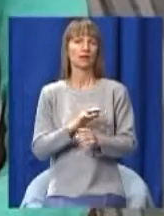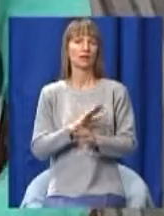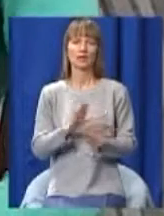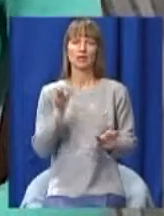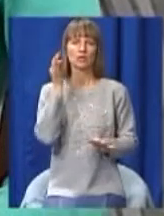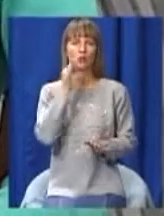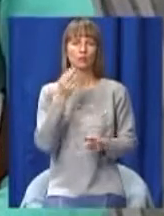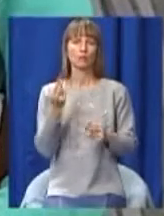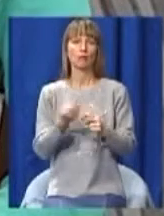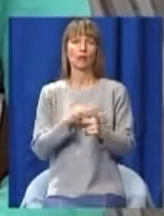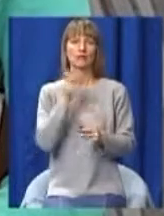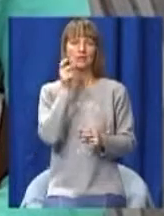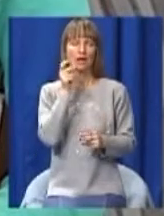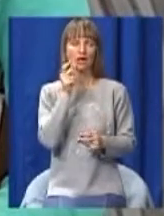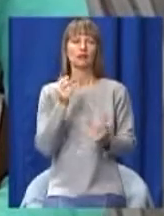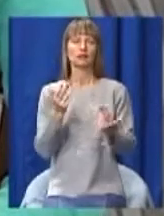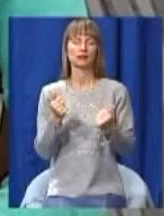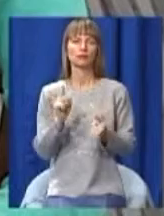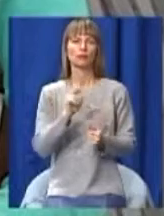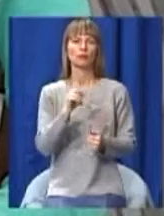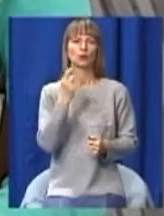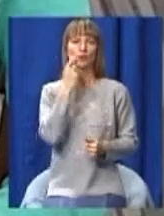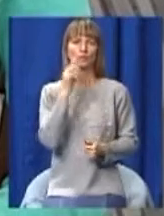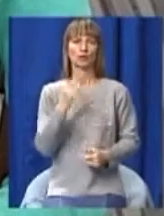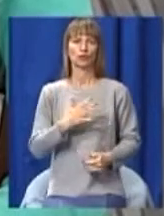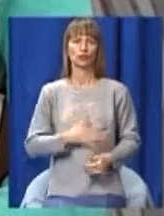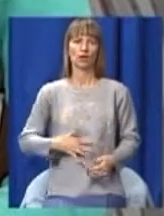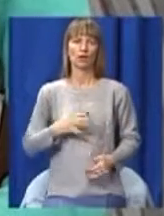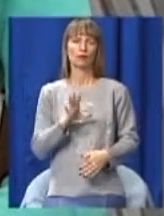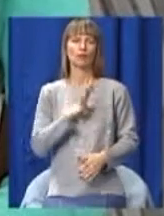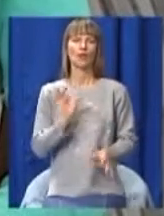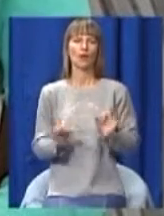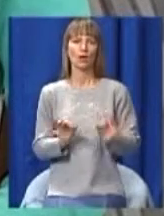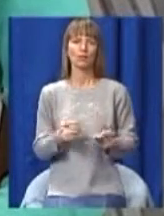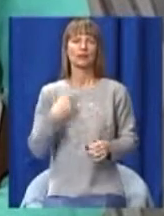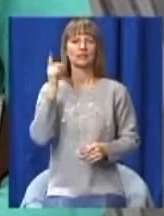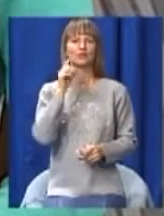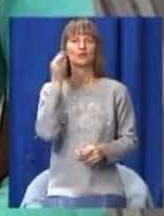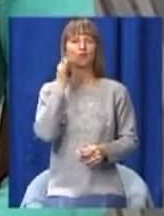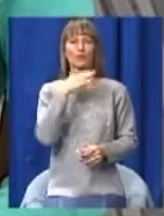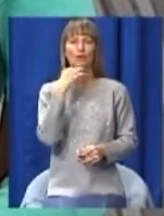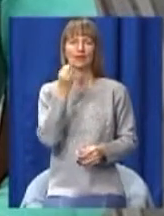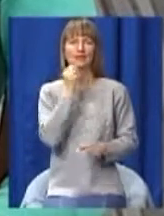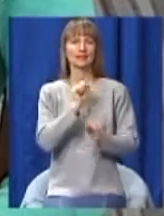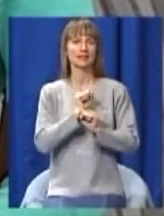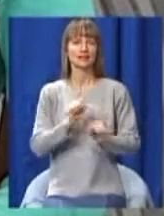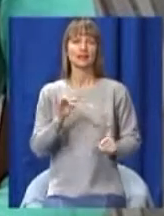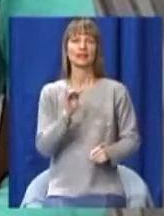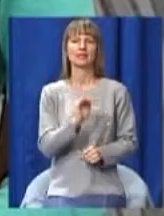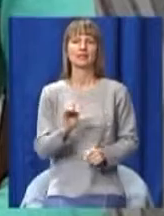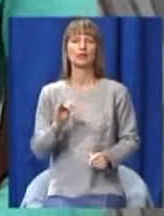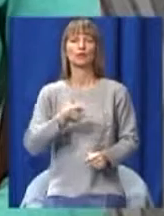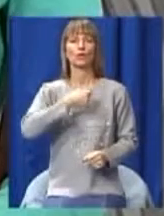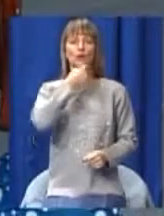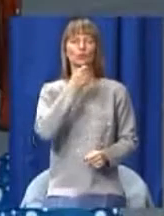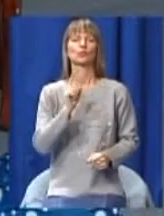вони без підсолоджувачів, так, без цукру, аби зуби і живіт був, так, в нормі. І я знаю, що ще солодкого дуже багато їсти не можна і дітям, і